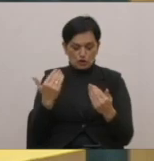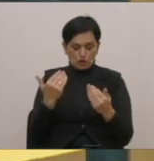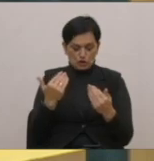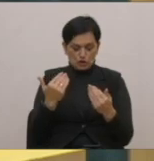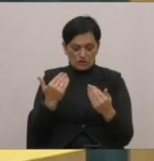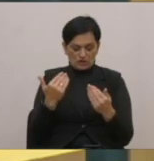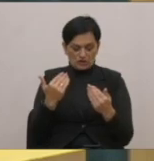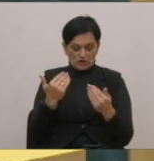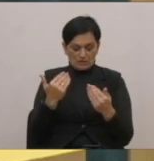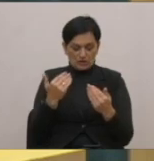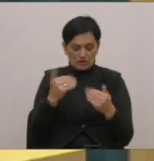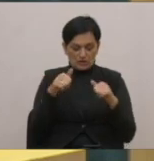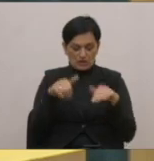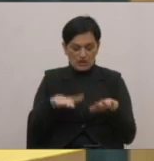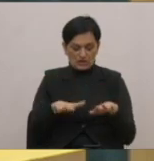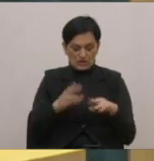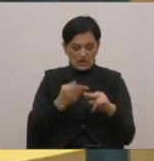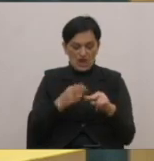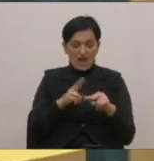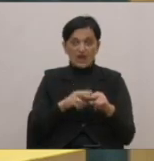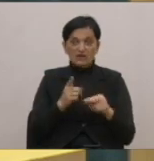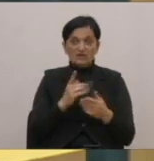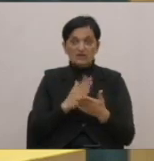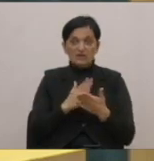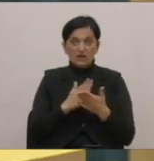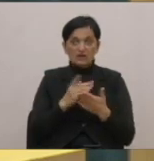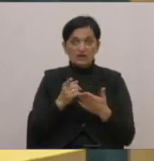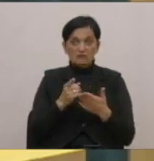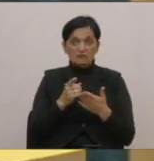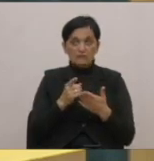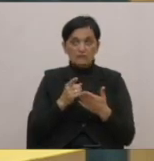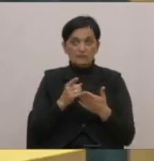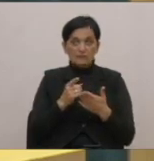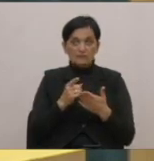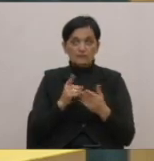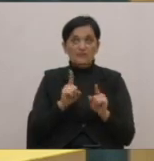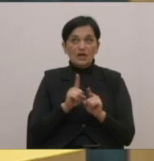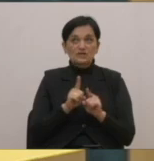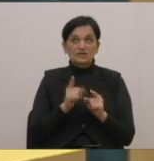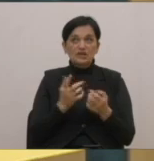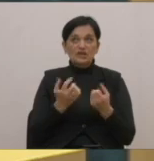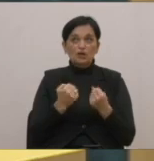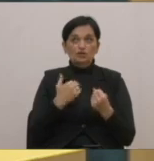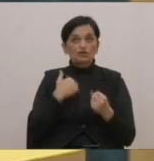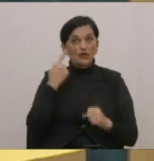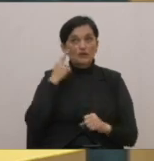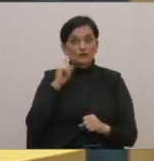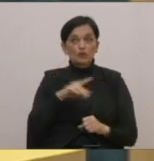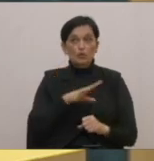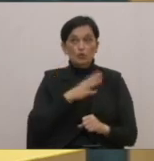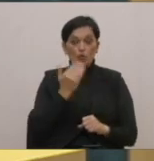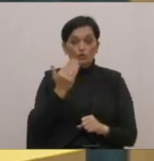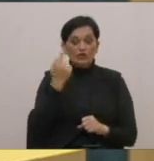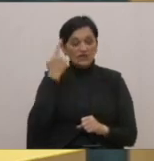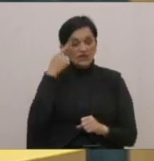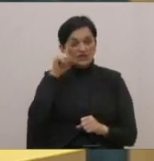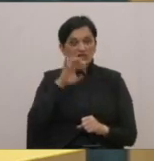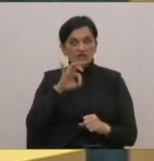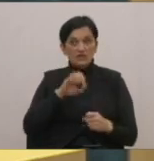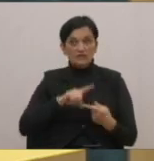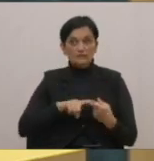პოტენციური დაცებულებისთვის დადგენილი. აი ეს არის ამ თვალსაზრისით არის ასე ვთქვათ გაზიარებული, ჩვენ ვიცით რომ ქონდათ ინიციატივა ამასთან